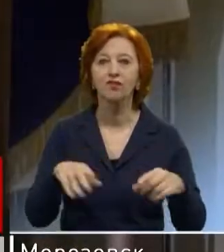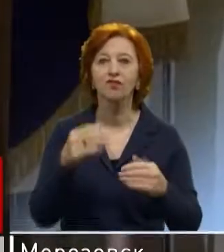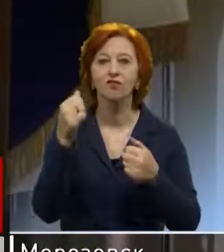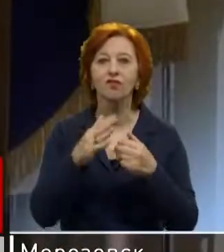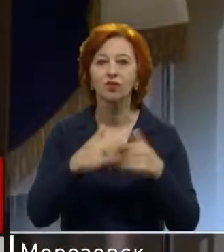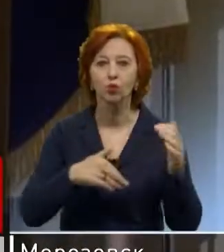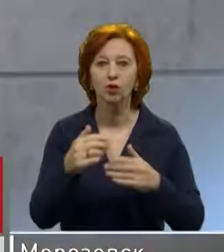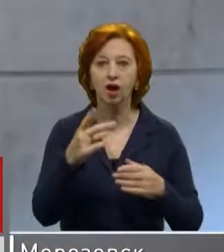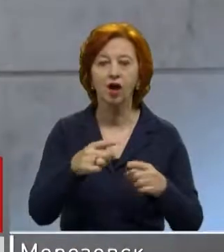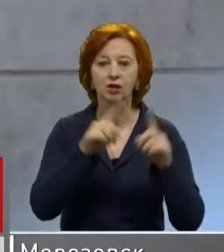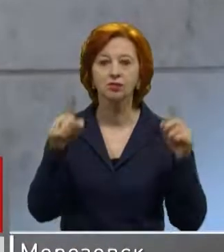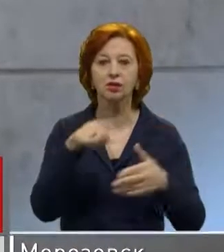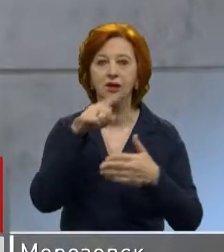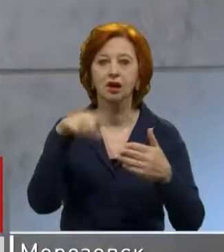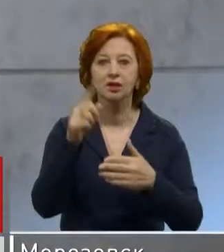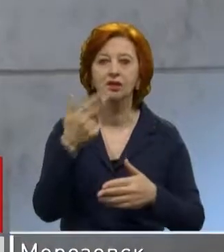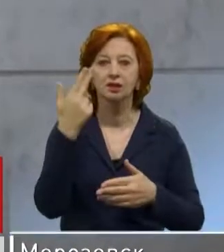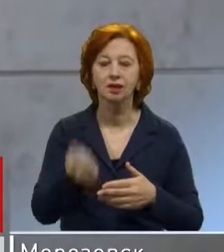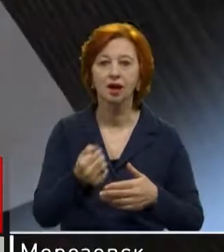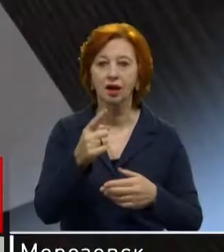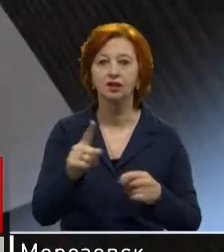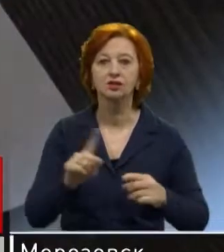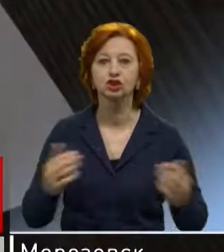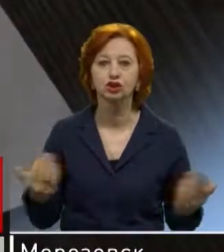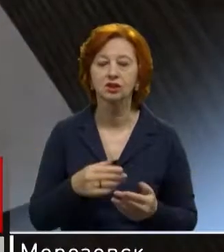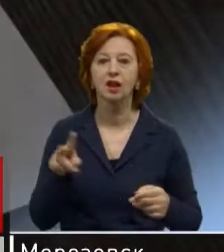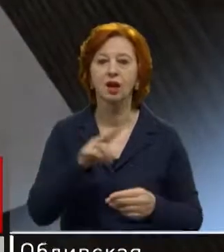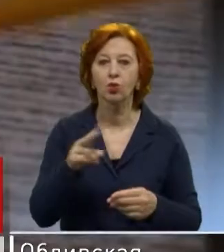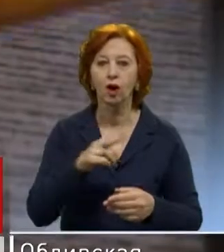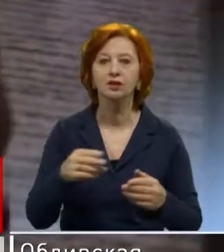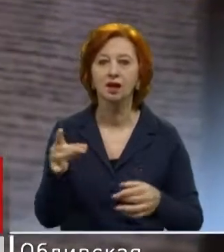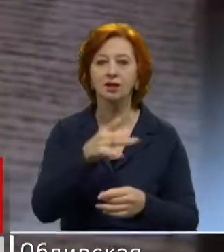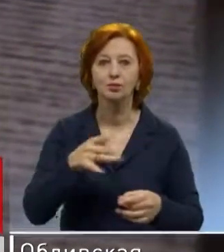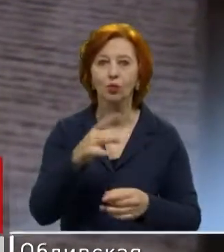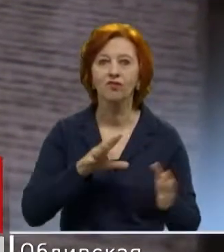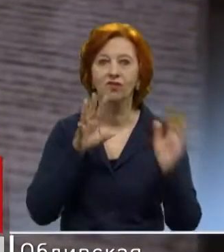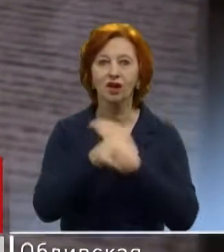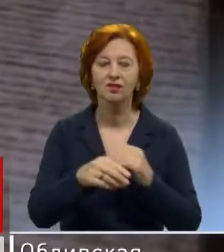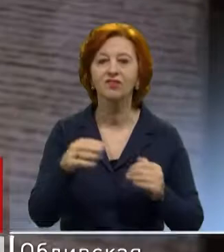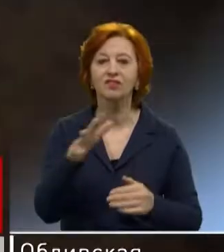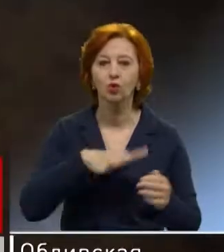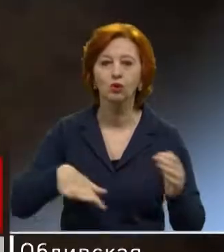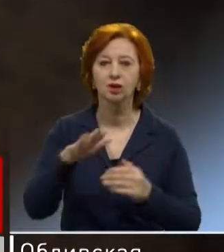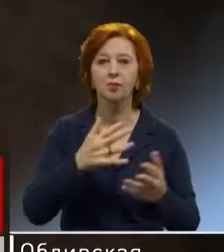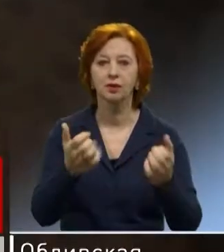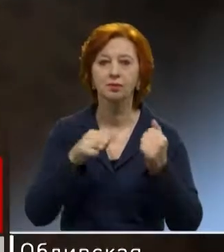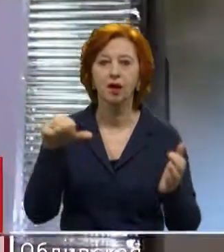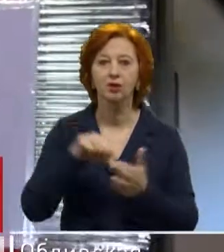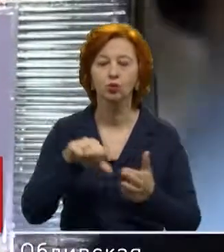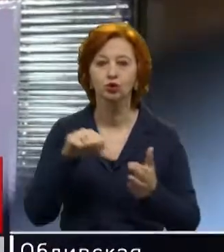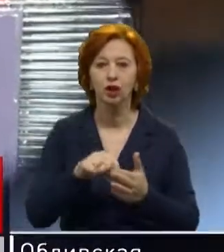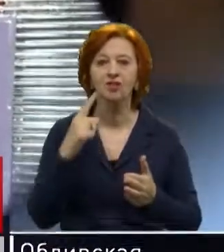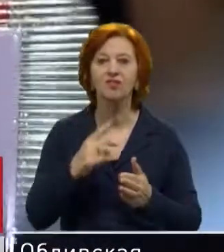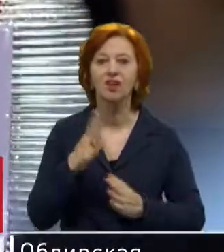несет бюллетень с галочкой напротив «Да». Все жители Донецкой и Луганской республик, находящиеся в Донском регионе, принимают участие в референдуме